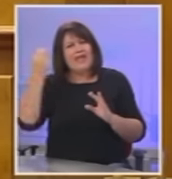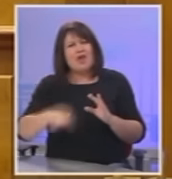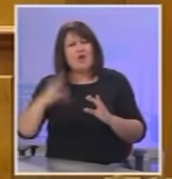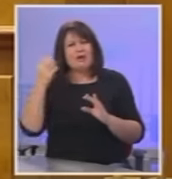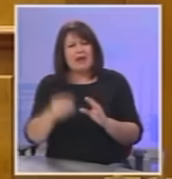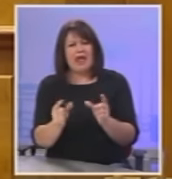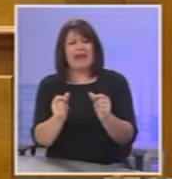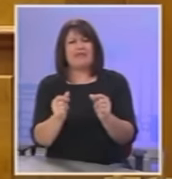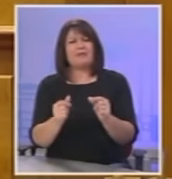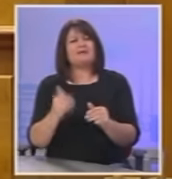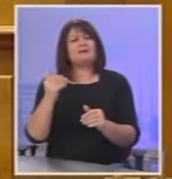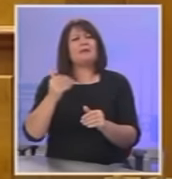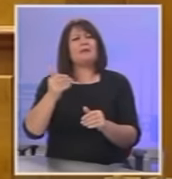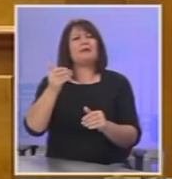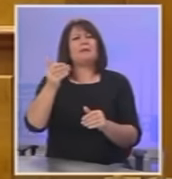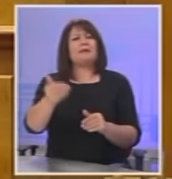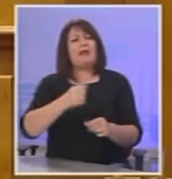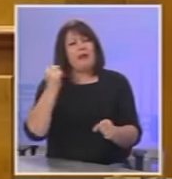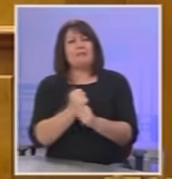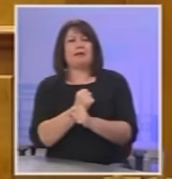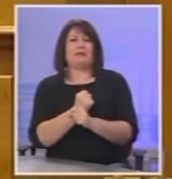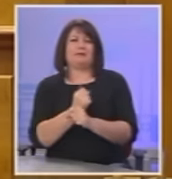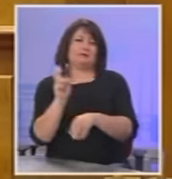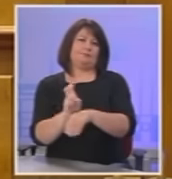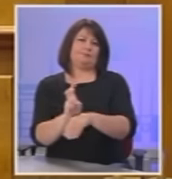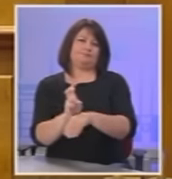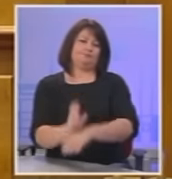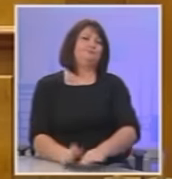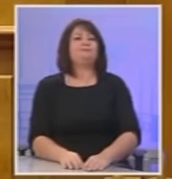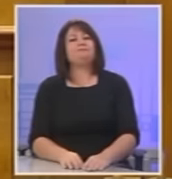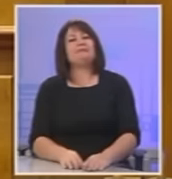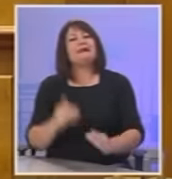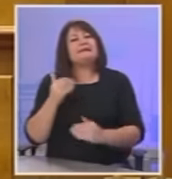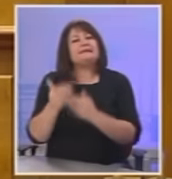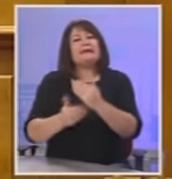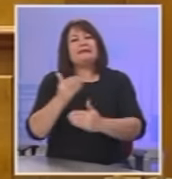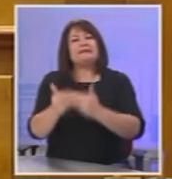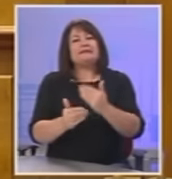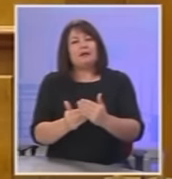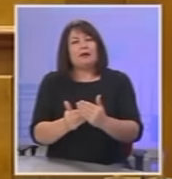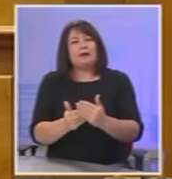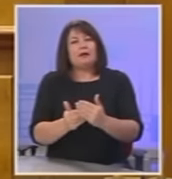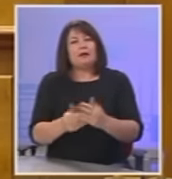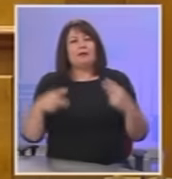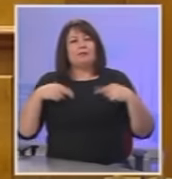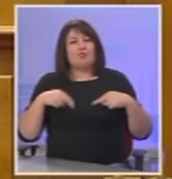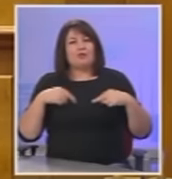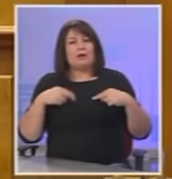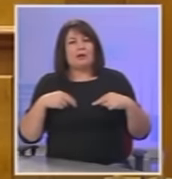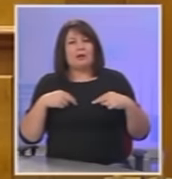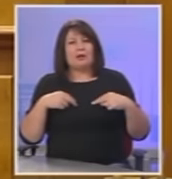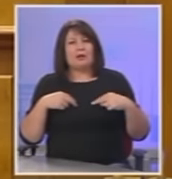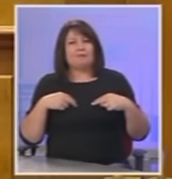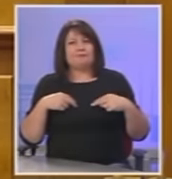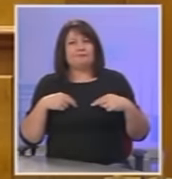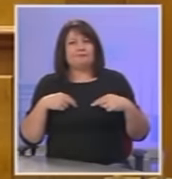ρυθμίσεις που σκόπιμα άφησαν ανοιχτές. Σταδιακά, ο ένας μετά τον άλλο, οι υπουργοί του άρχισαν να βγάζουν στο φως τις